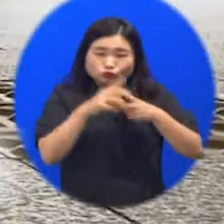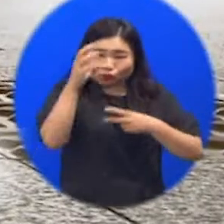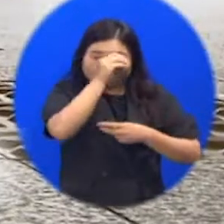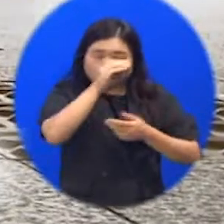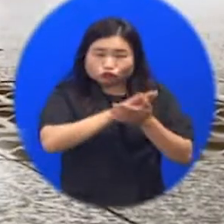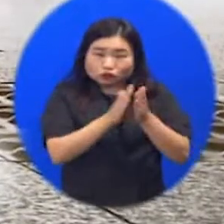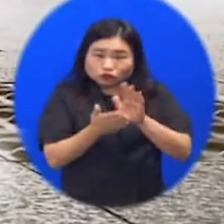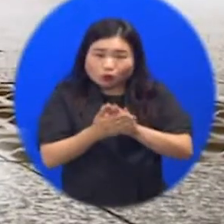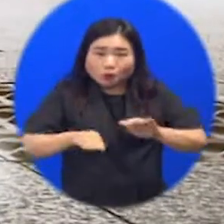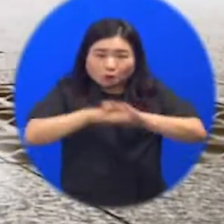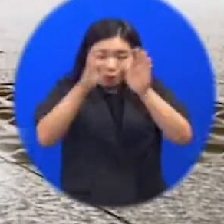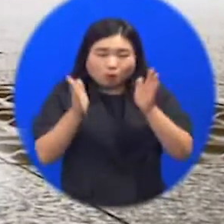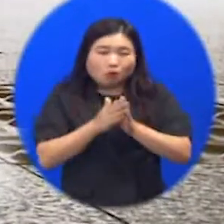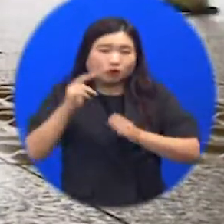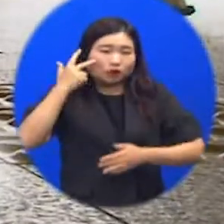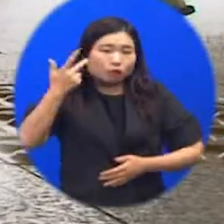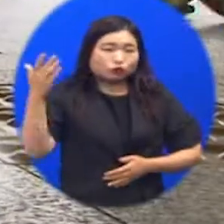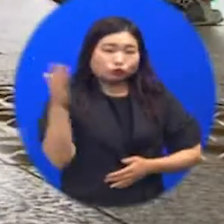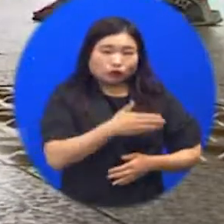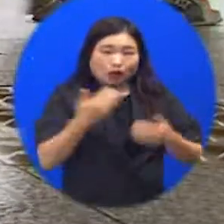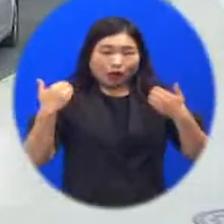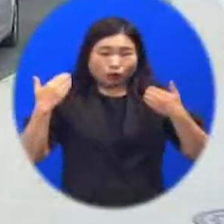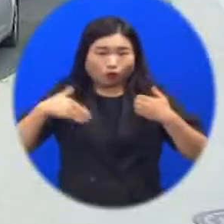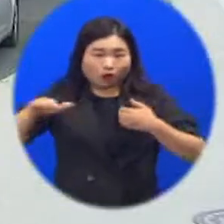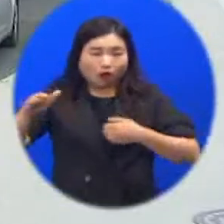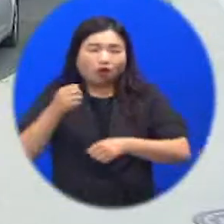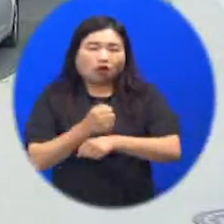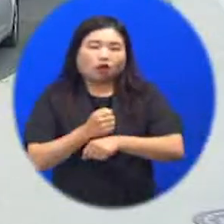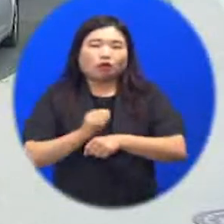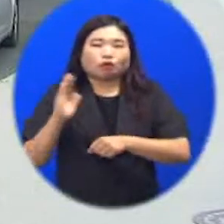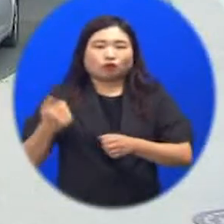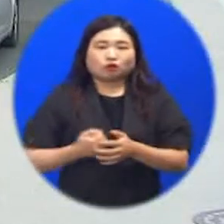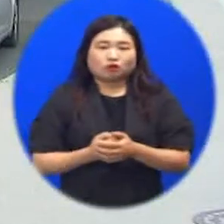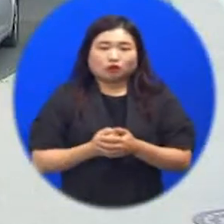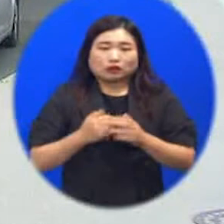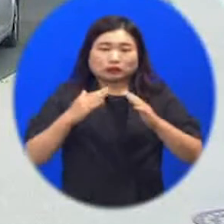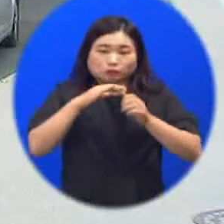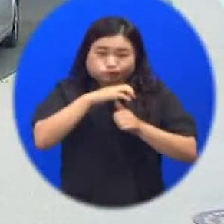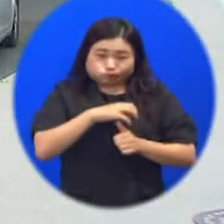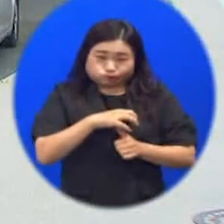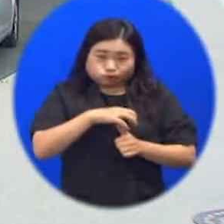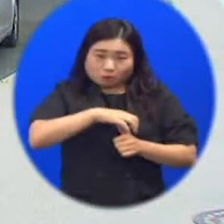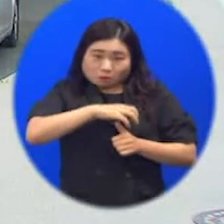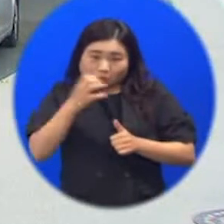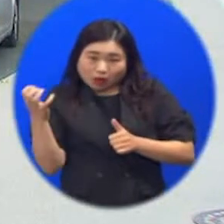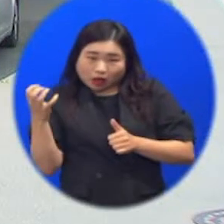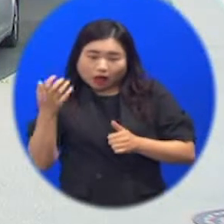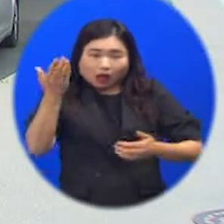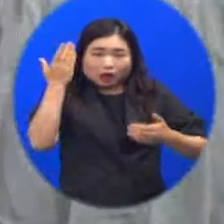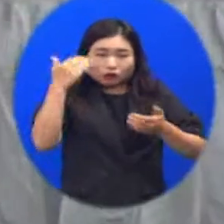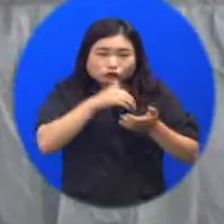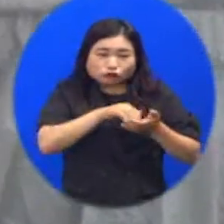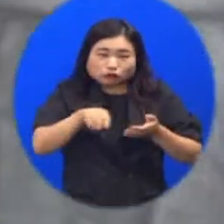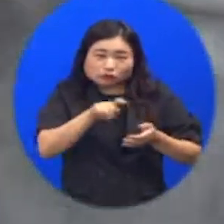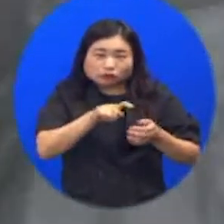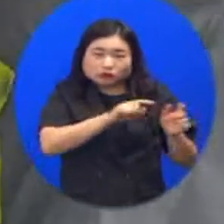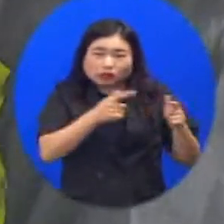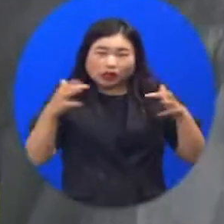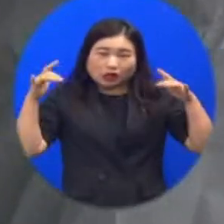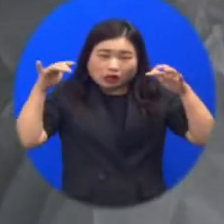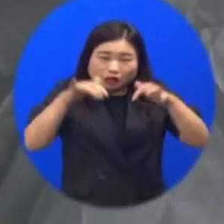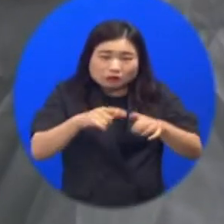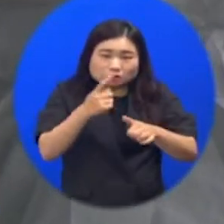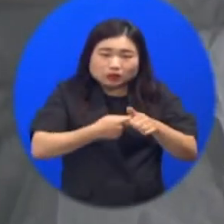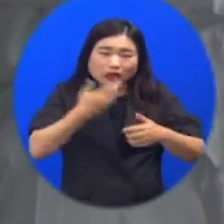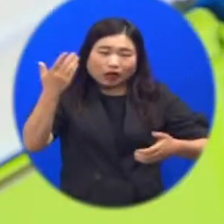다음 주부터 등교 수업을 병행하기로 했습니다. 자가격리 해제를 앞둔 옥천 학생 수십 명 등이 몰려 충북의 학생